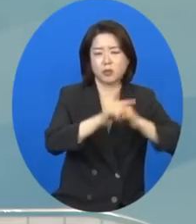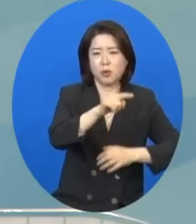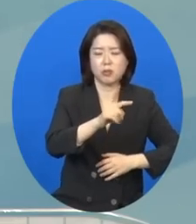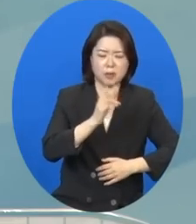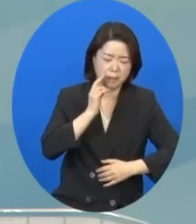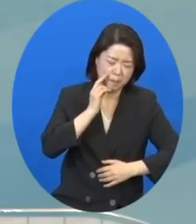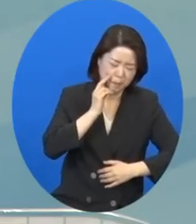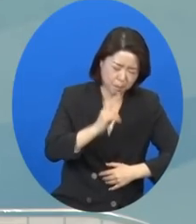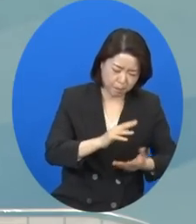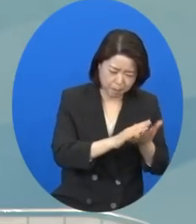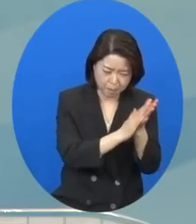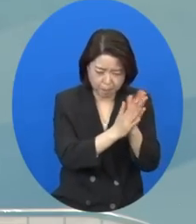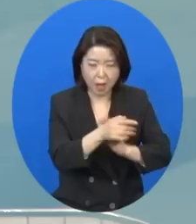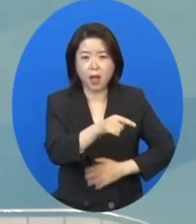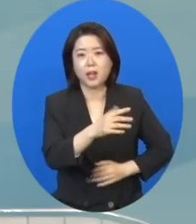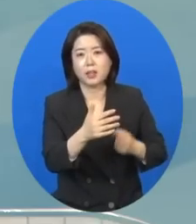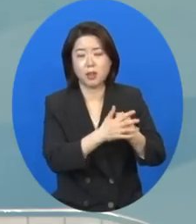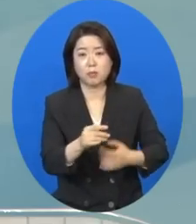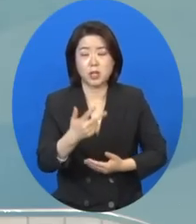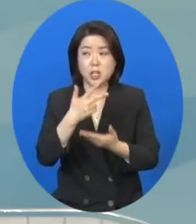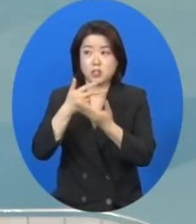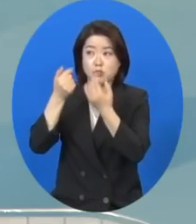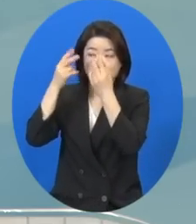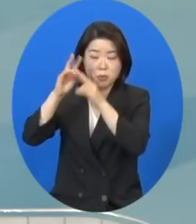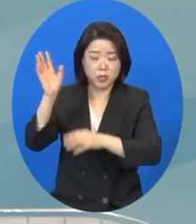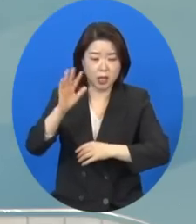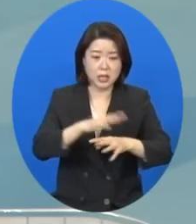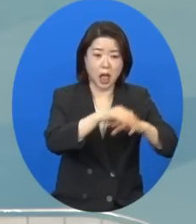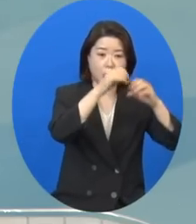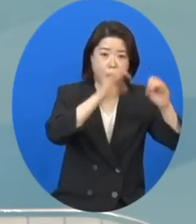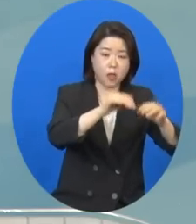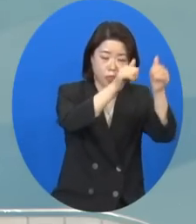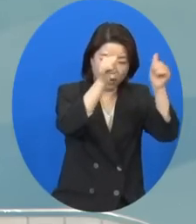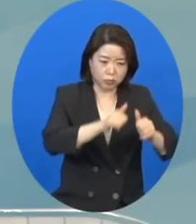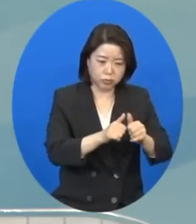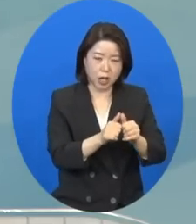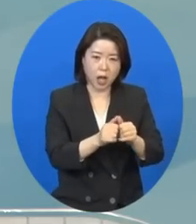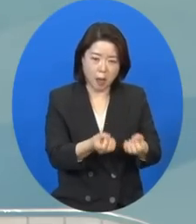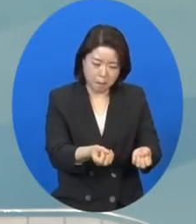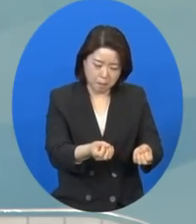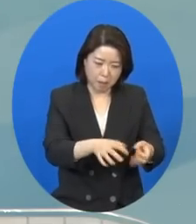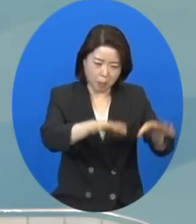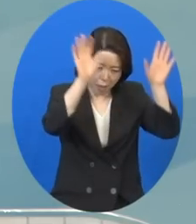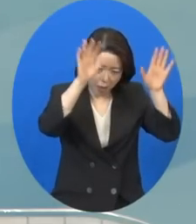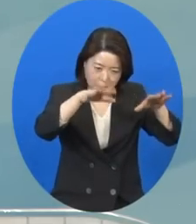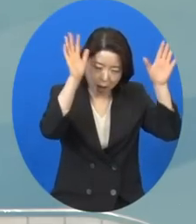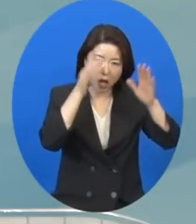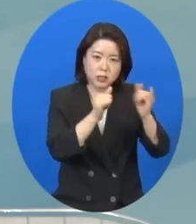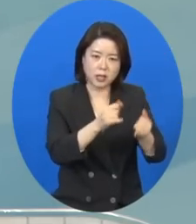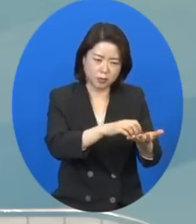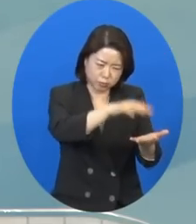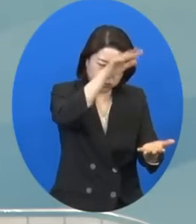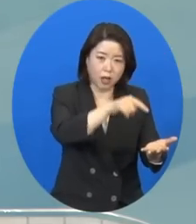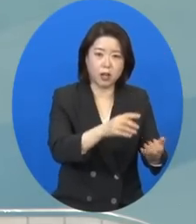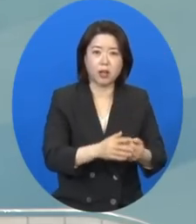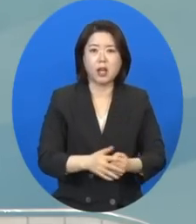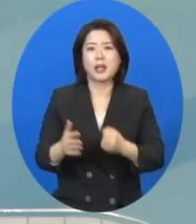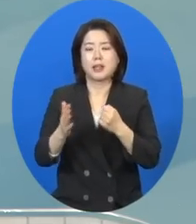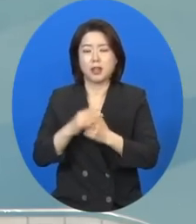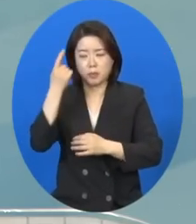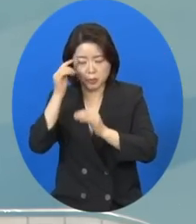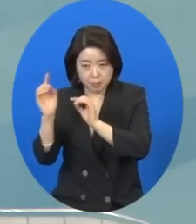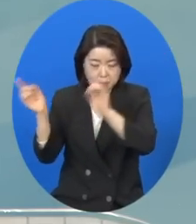것이기 때문에 주님이 아니라 헛된 권세와 우상의 굴복한 이들이 많아질 거라는 것입니다 여러분 정신을 깨어서